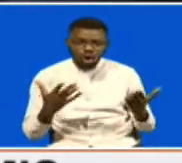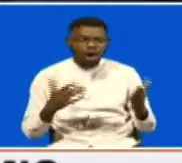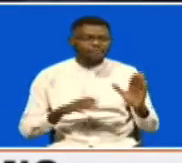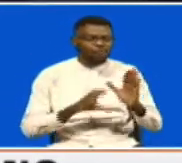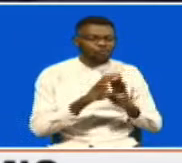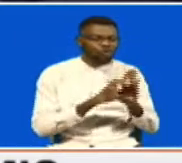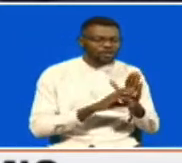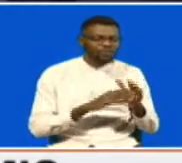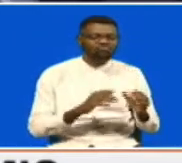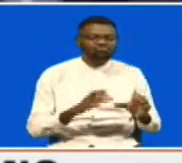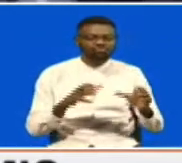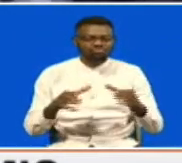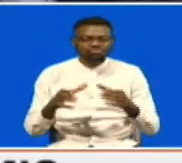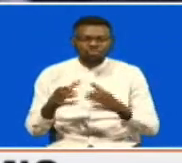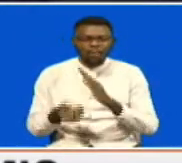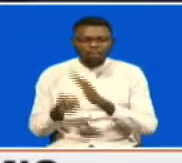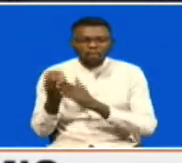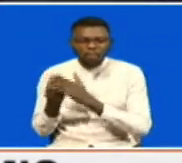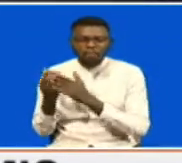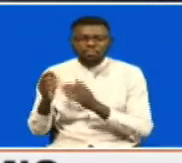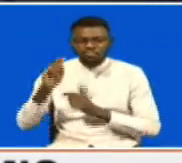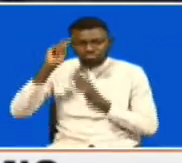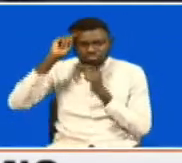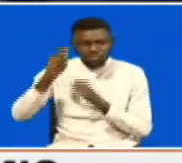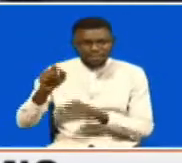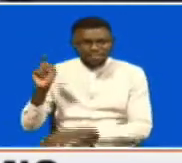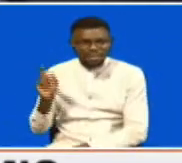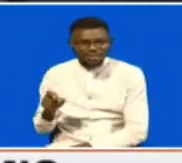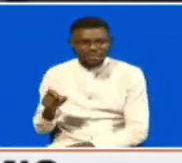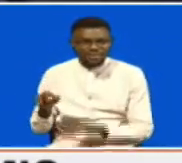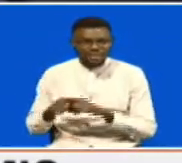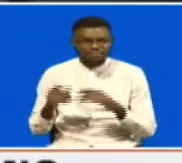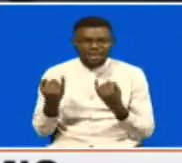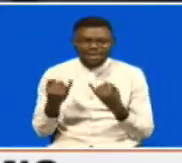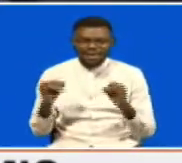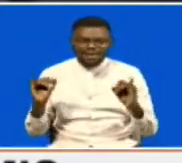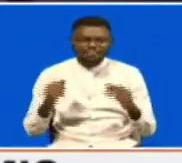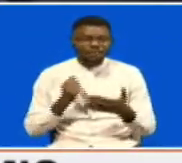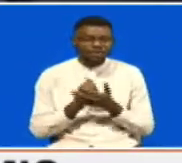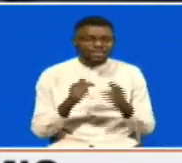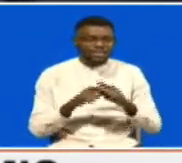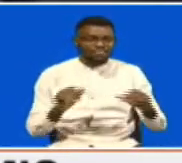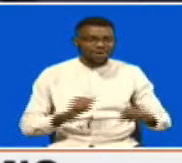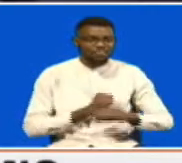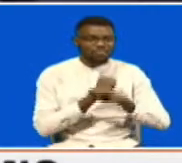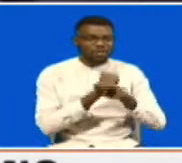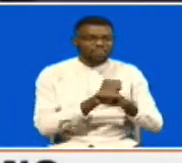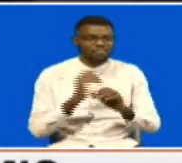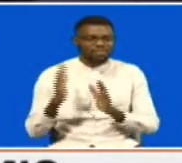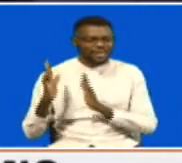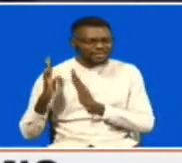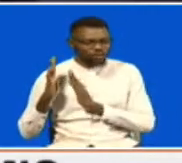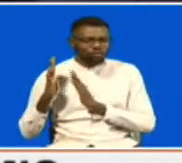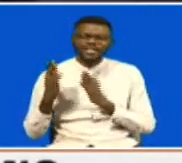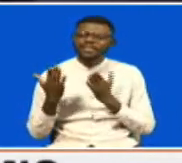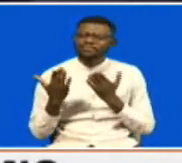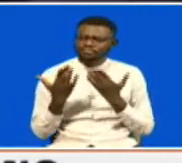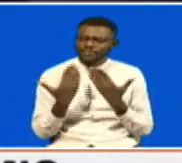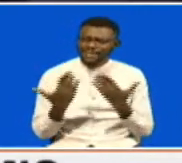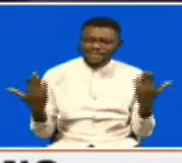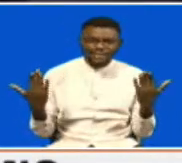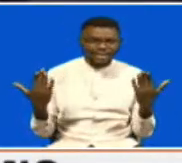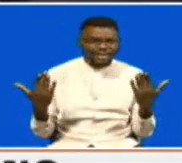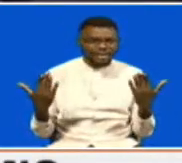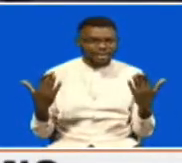constitutional organs, independent offices, and the protection of our security facilities